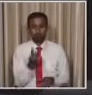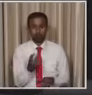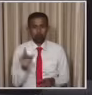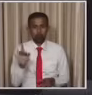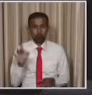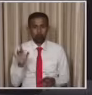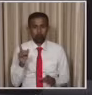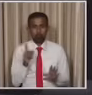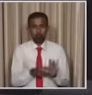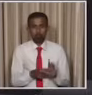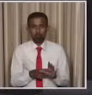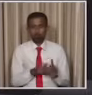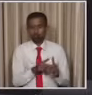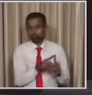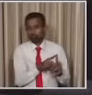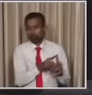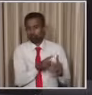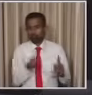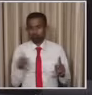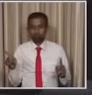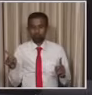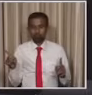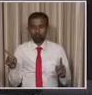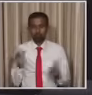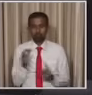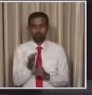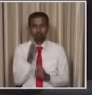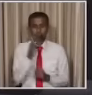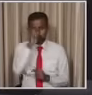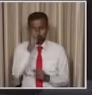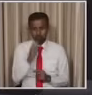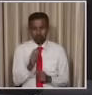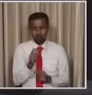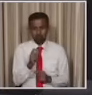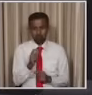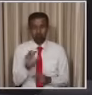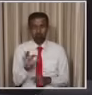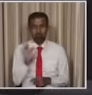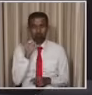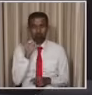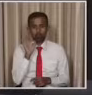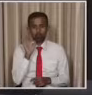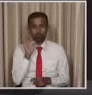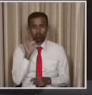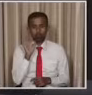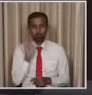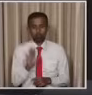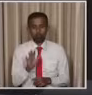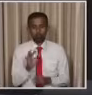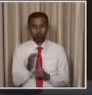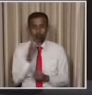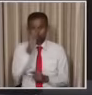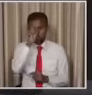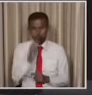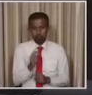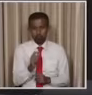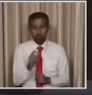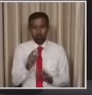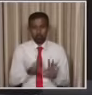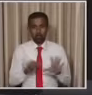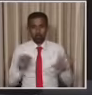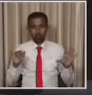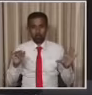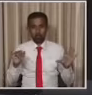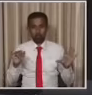2015 වෙනකම්ම ජනරජයේ ජනාධිපතිවරයා ජනතාව විසින් තෝරාපත් කරගත යුත්තේ ජනාධිපතිවරයා සාවෘද්ධක